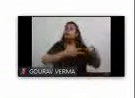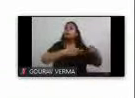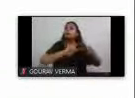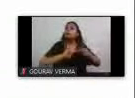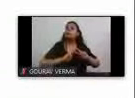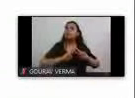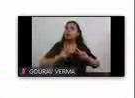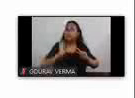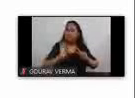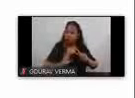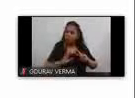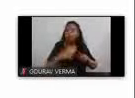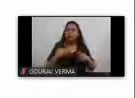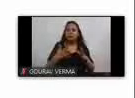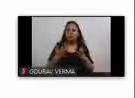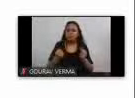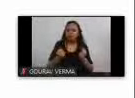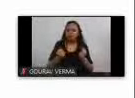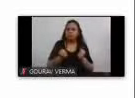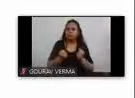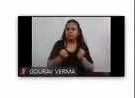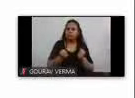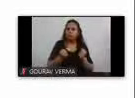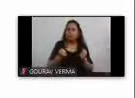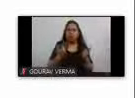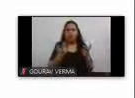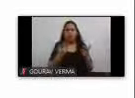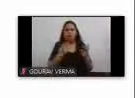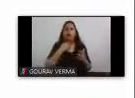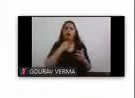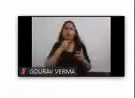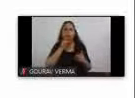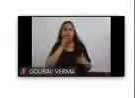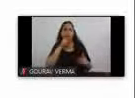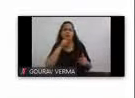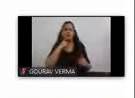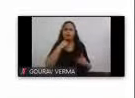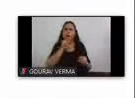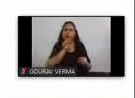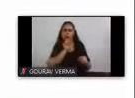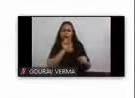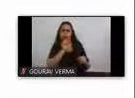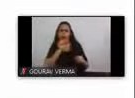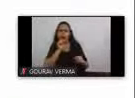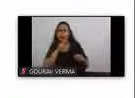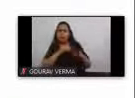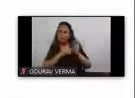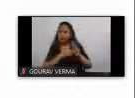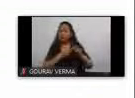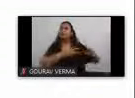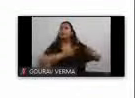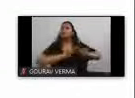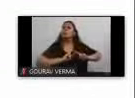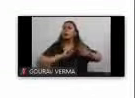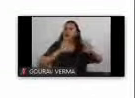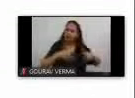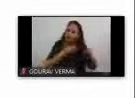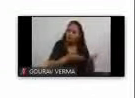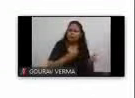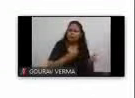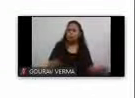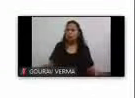मसल टोन इंक्रीज होगा, वोकलाइजिंग, कुछ आवाज करेगा बच्चा, या स्लाइट बॉडी मूवमेंट देगा. ये सब